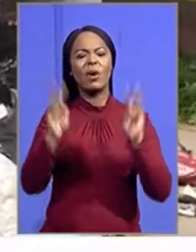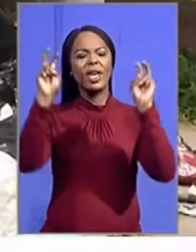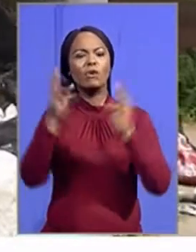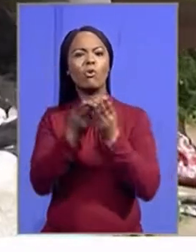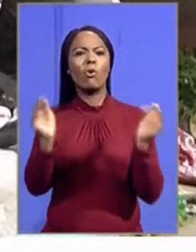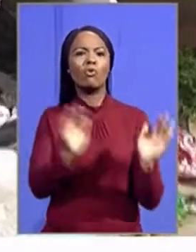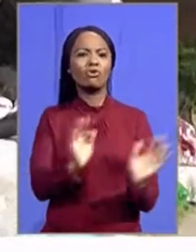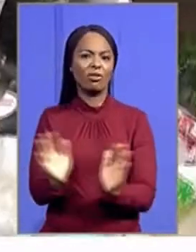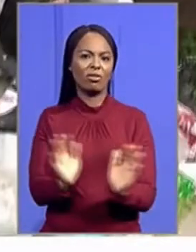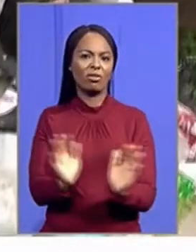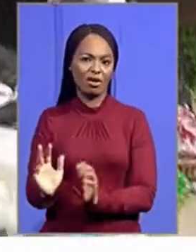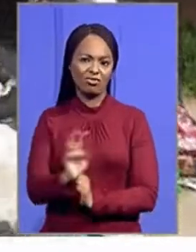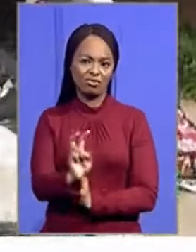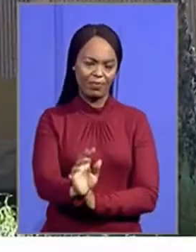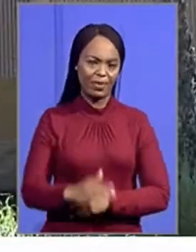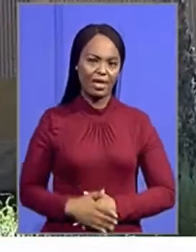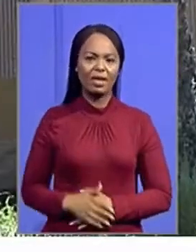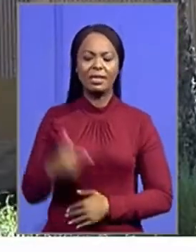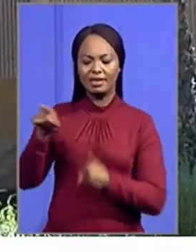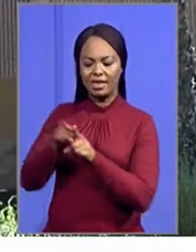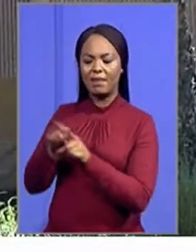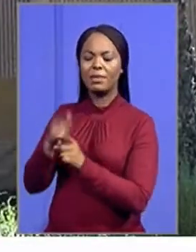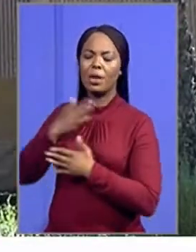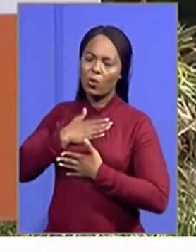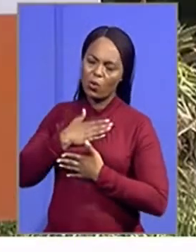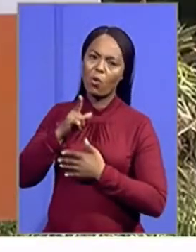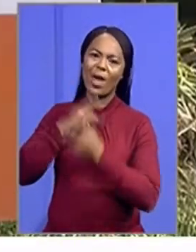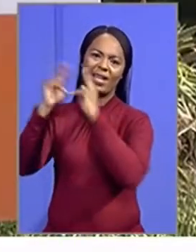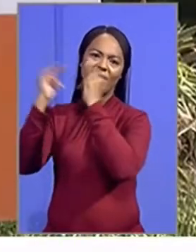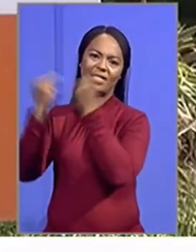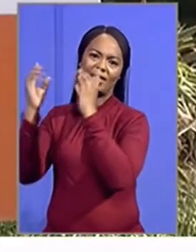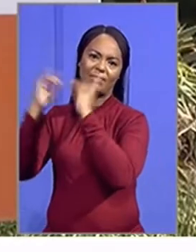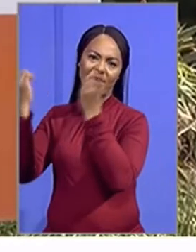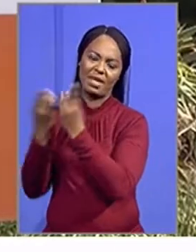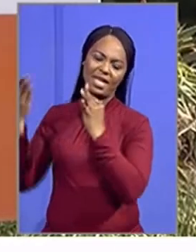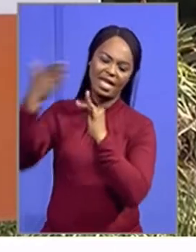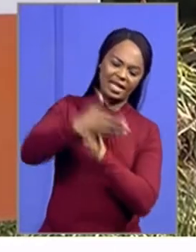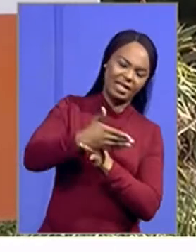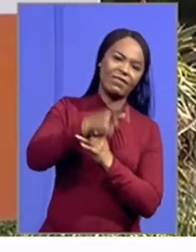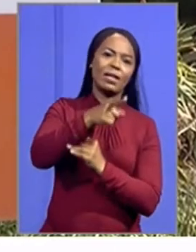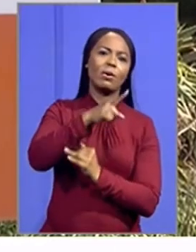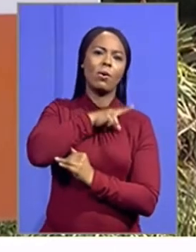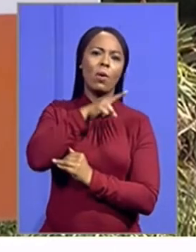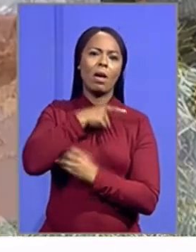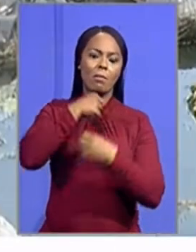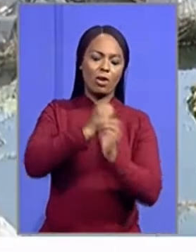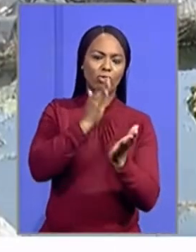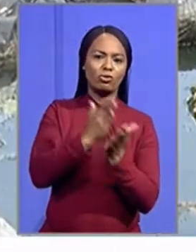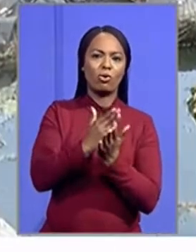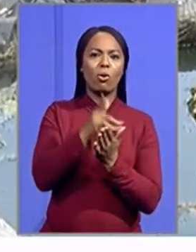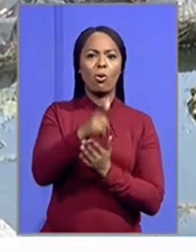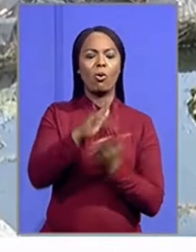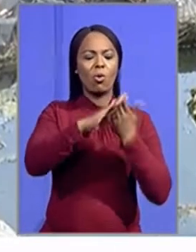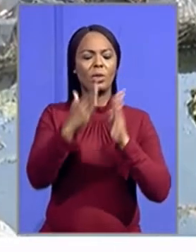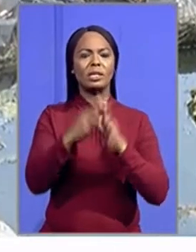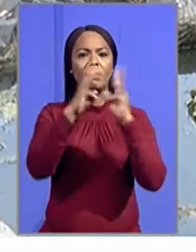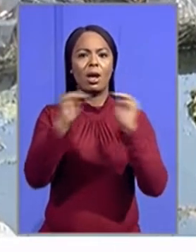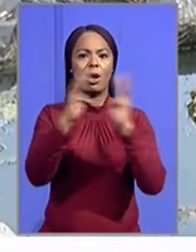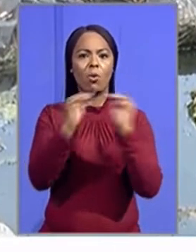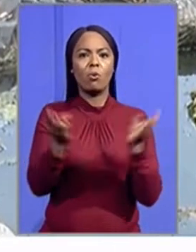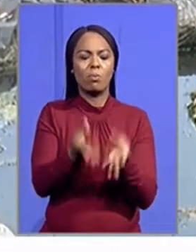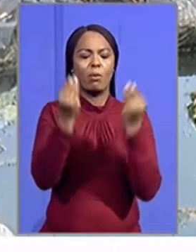kere go betere gore national e keneletse go tla re thusa go etsa bonnete ba gore re fa batho ba Mangaung seo ba llang ka